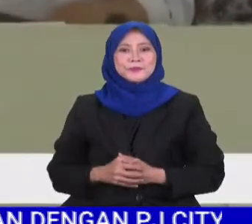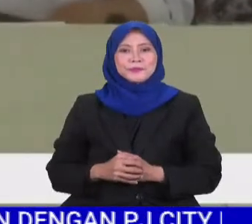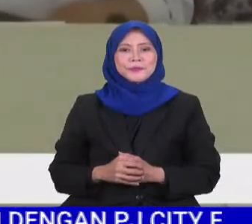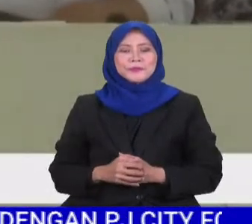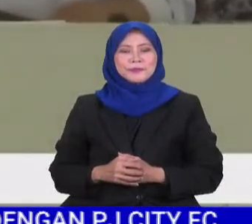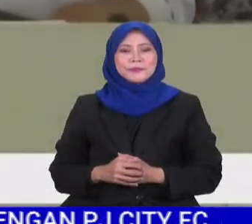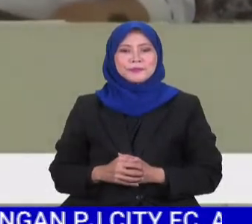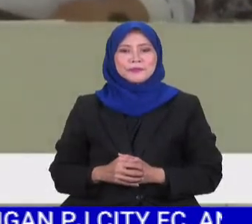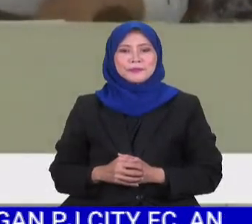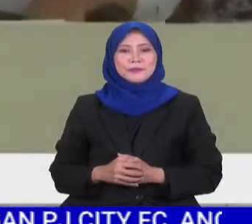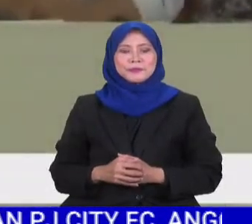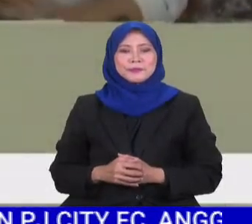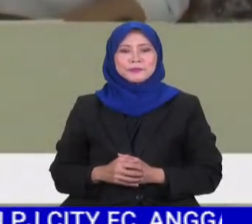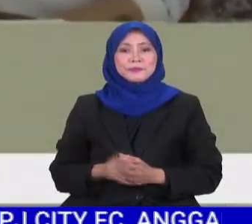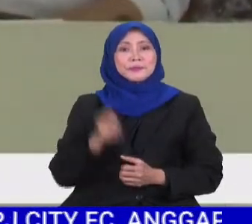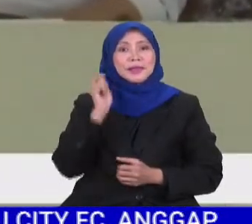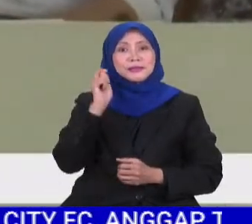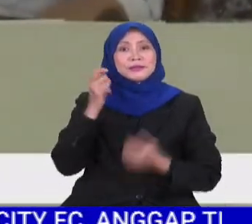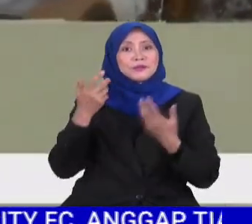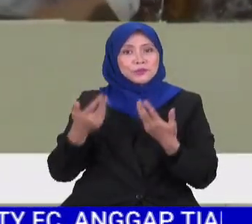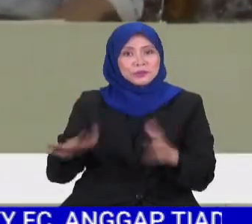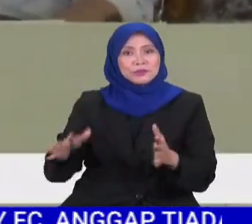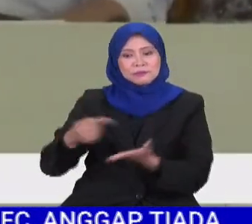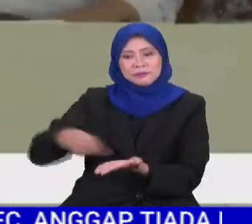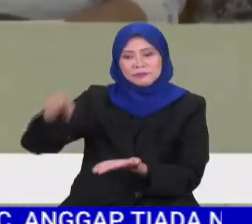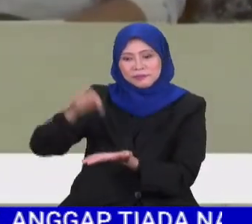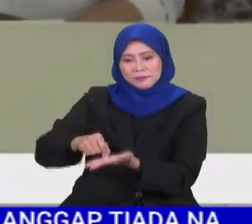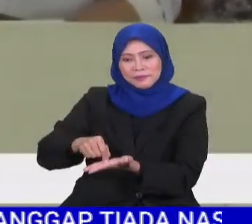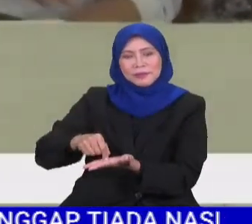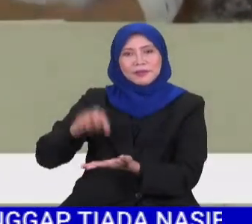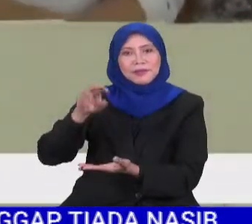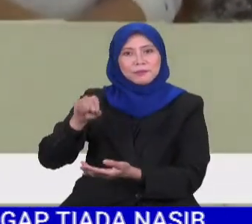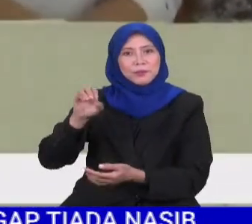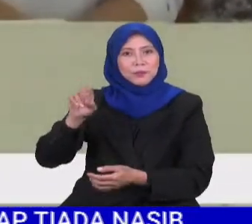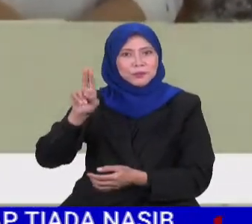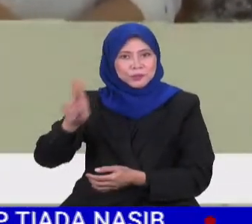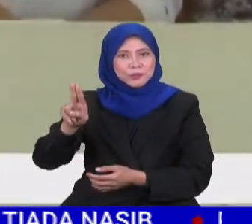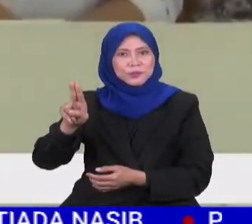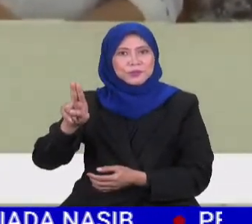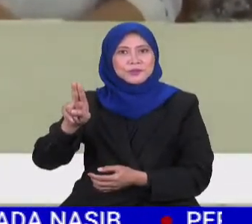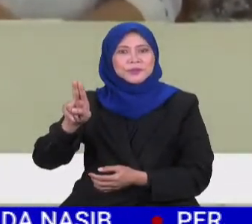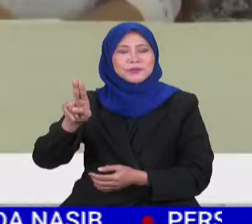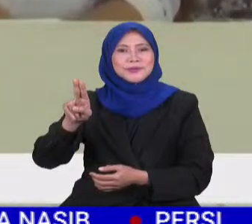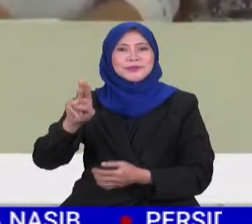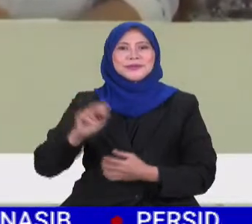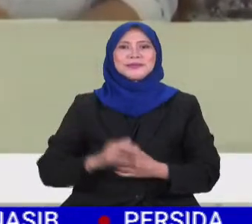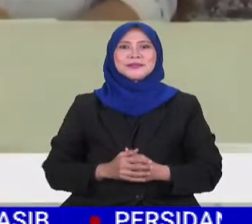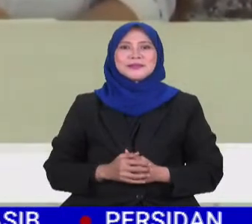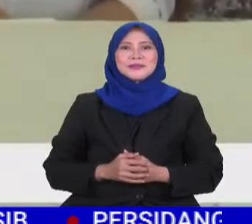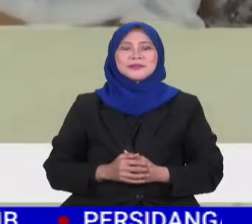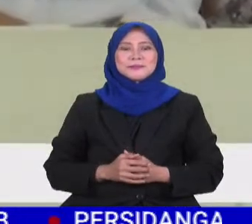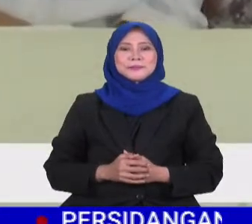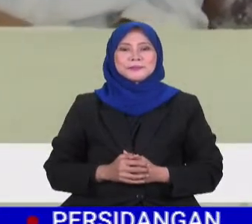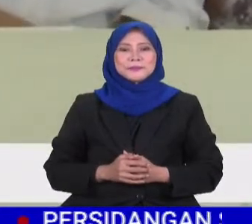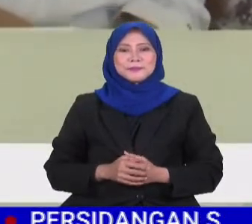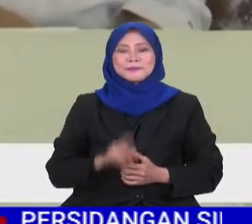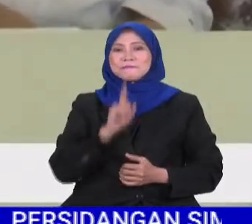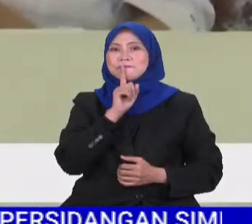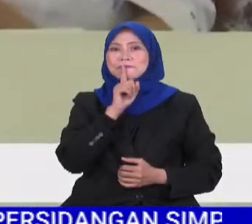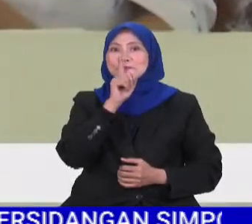yang kita buat sebentar tadi adalah untuk mempastikan ee